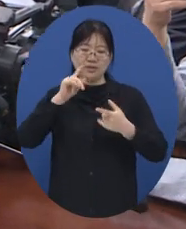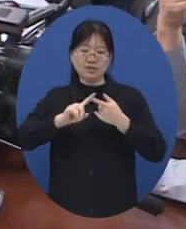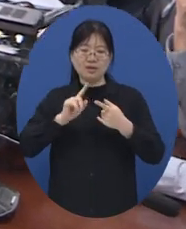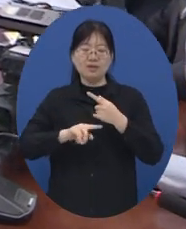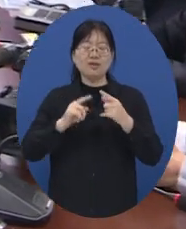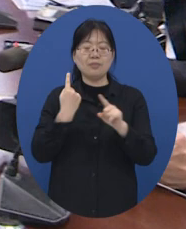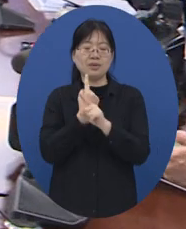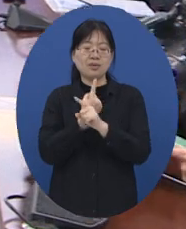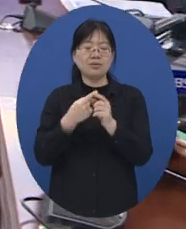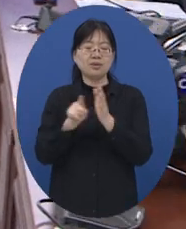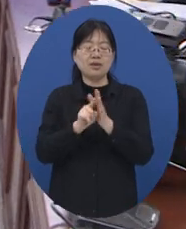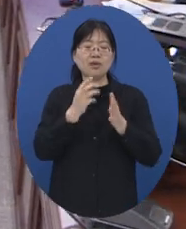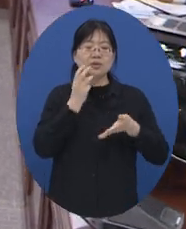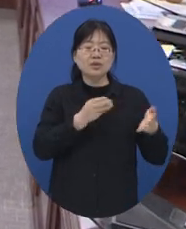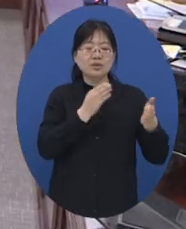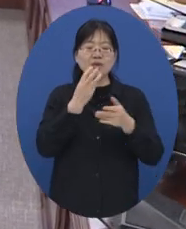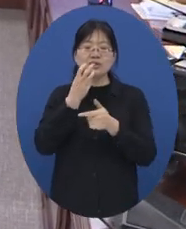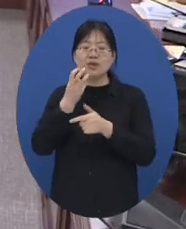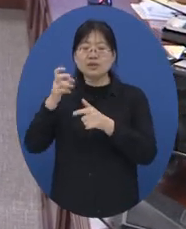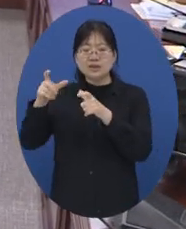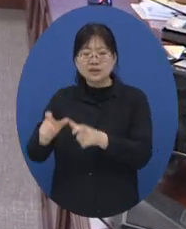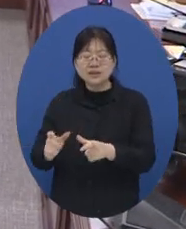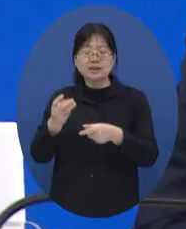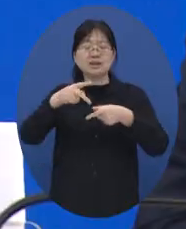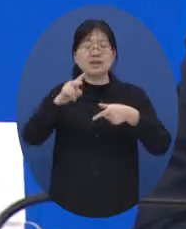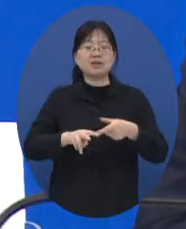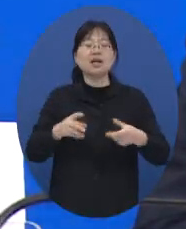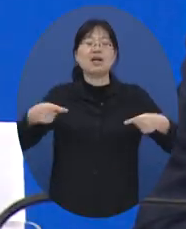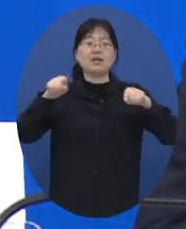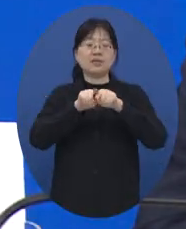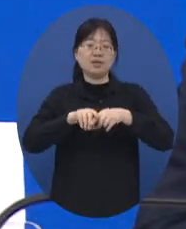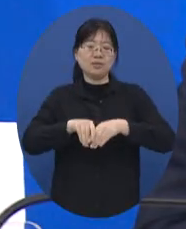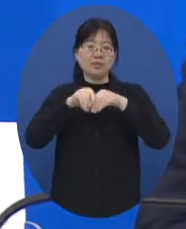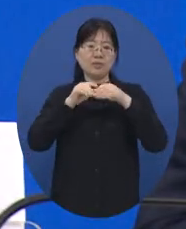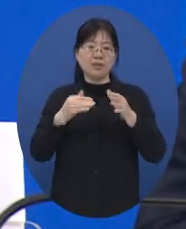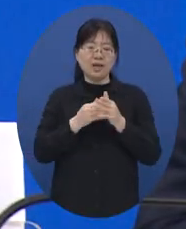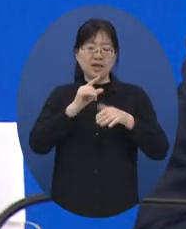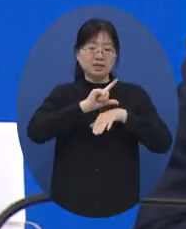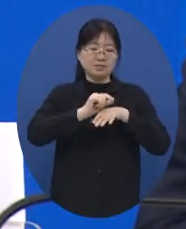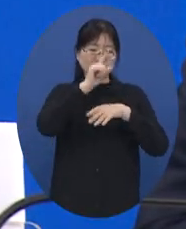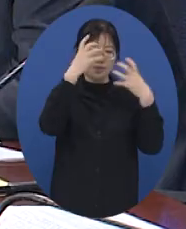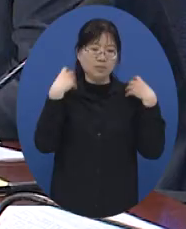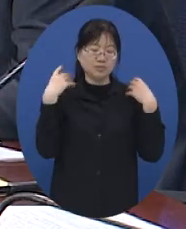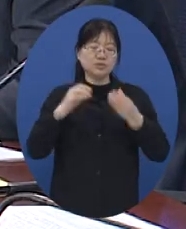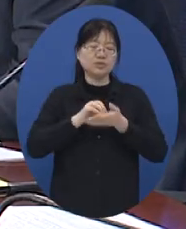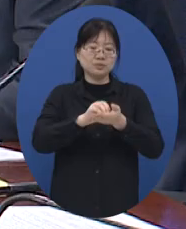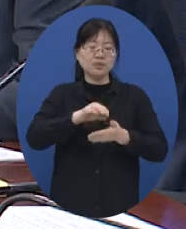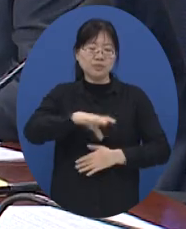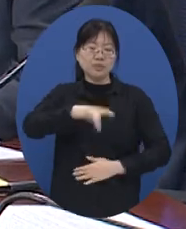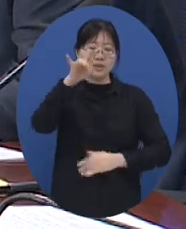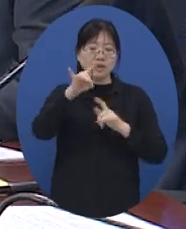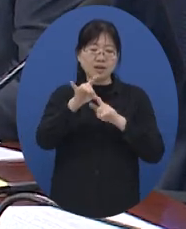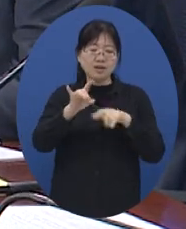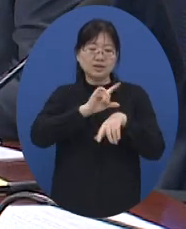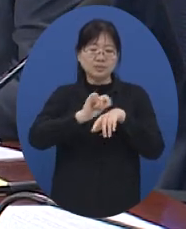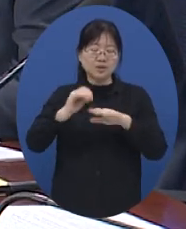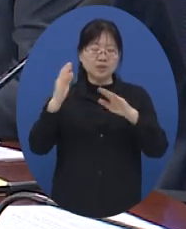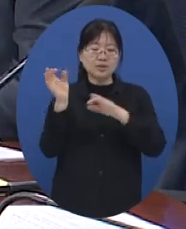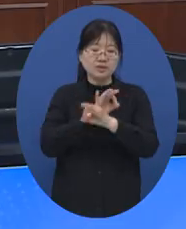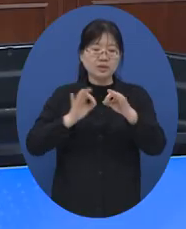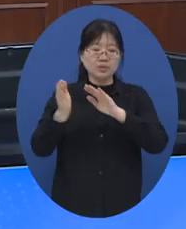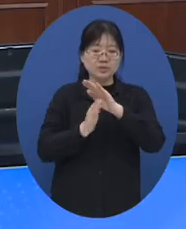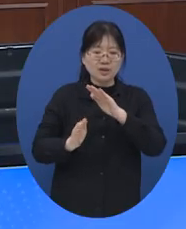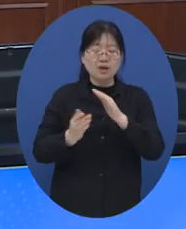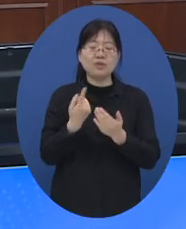근절하기 위해 경기도와 서울시, 인천시가 손을 맞잡았습니다. 지방정부 출범 사상 최초로 공정경제의 지방화를